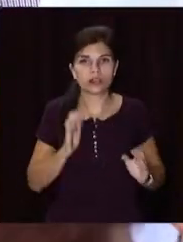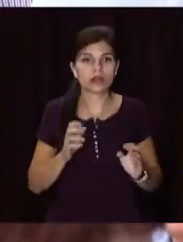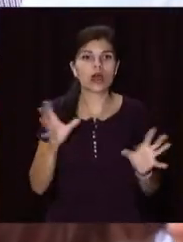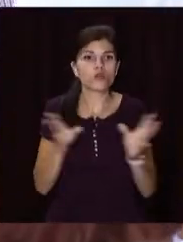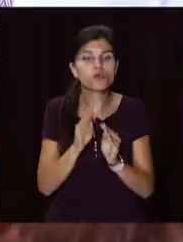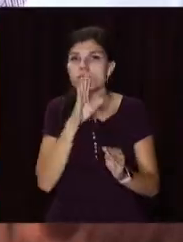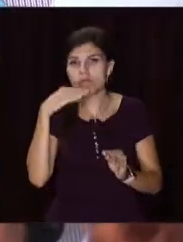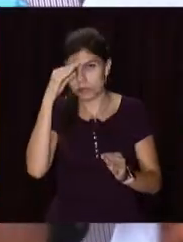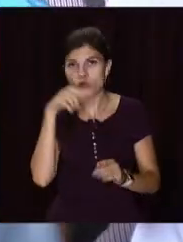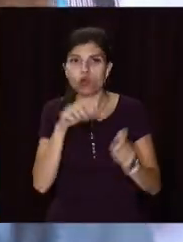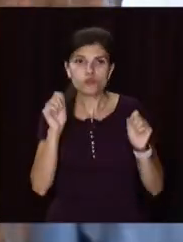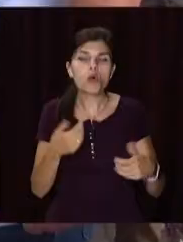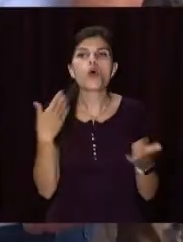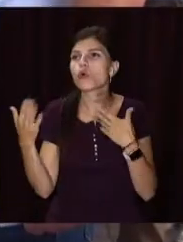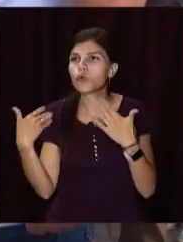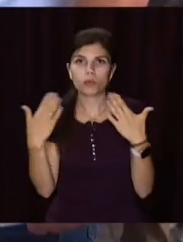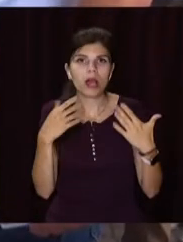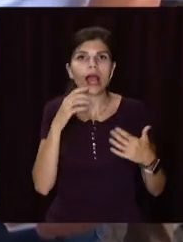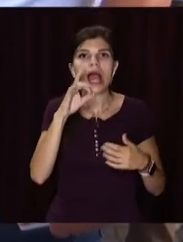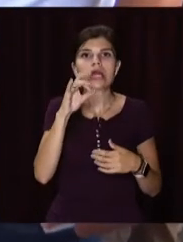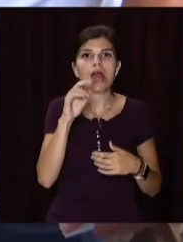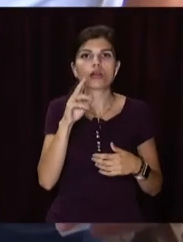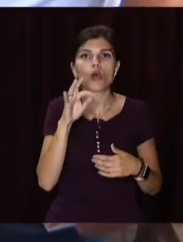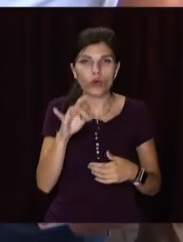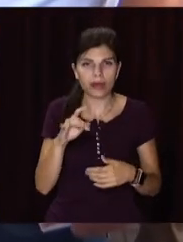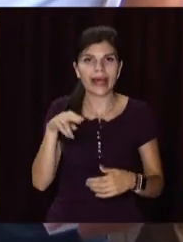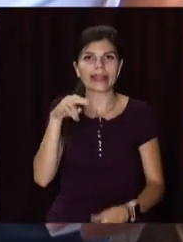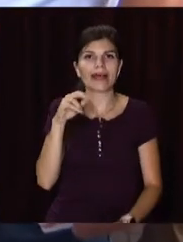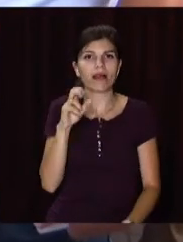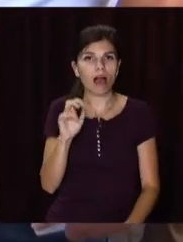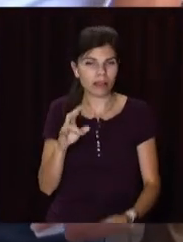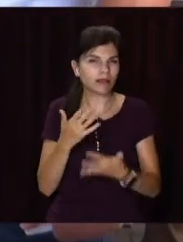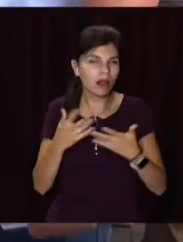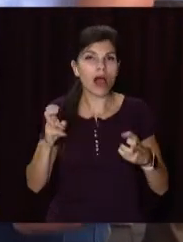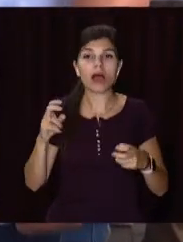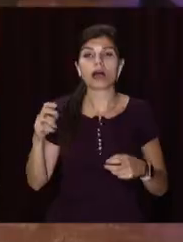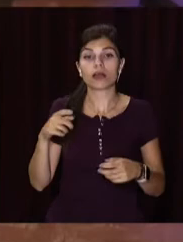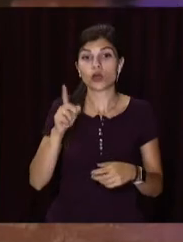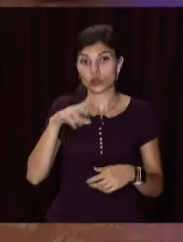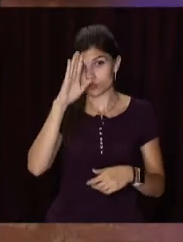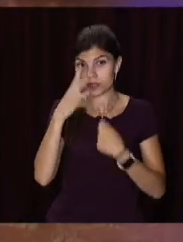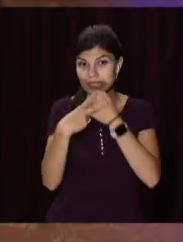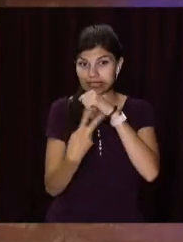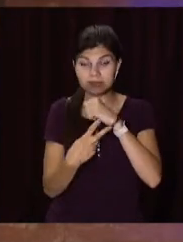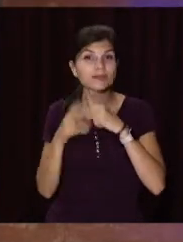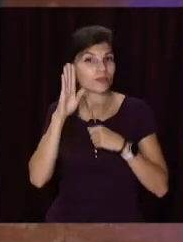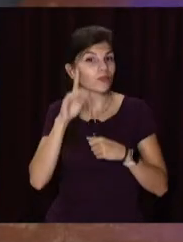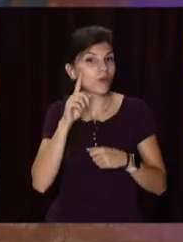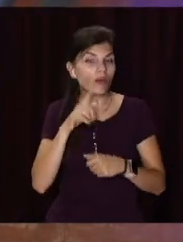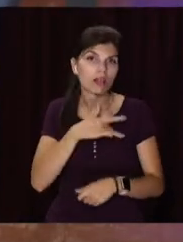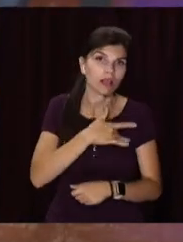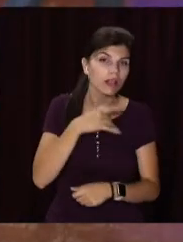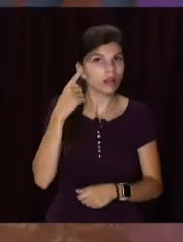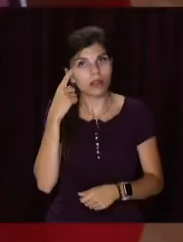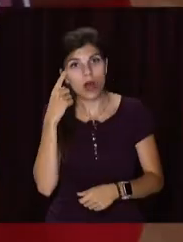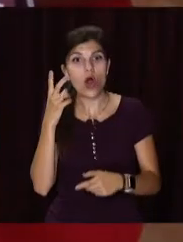з батьками. Тут вони могли поспілкуватися з ректорами, деканами та викладачами. Завітав до парку 17-річний Владислав. Каже, він вагався,